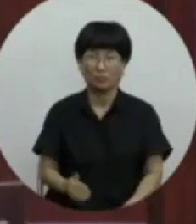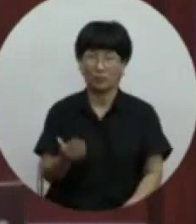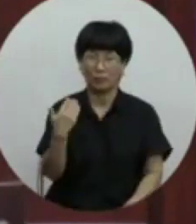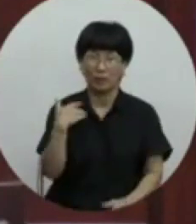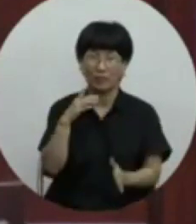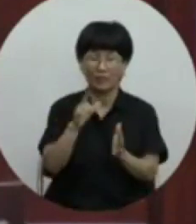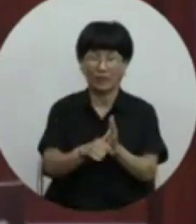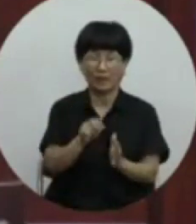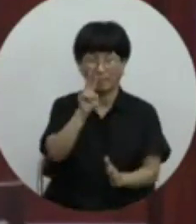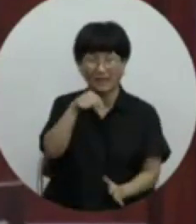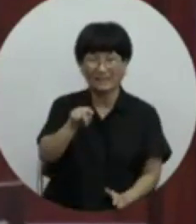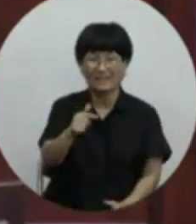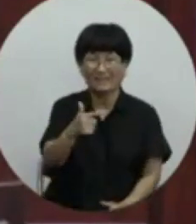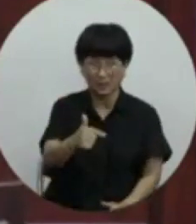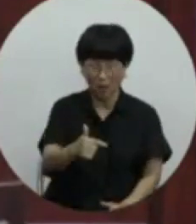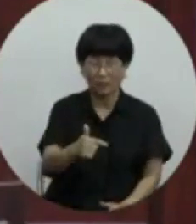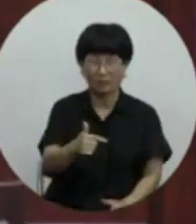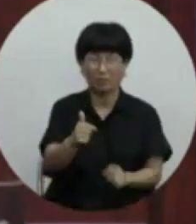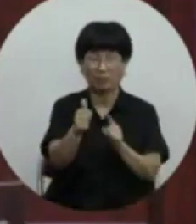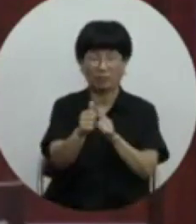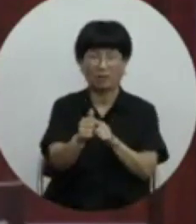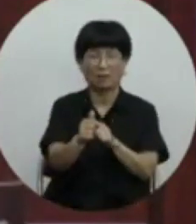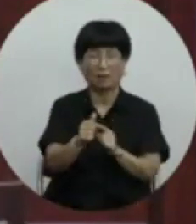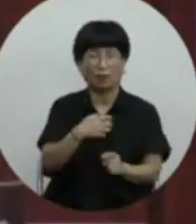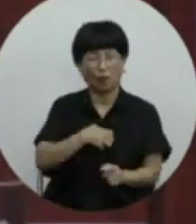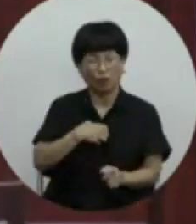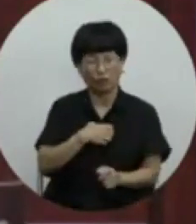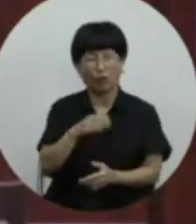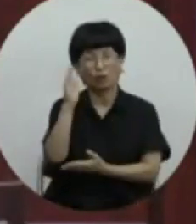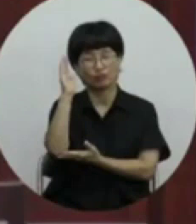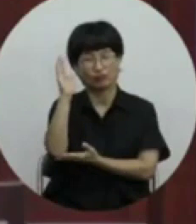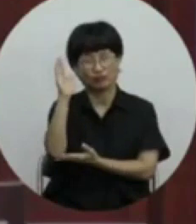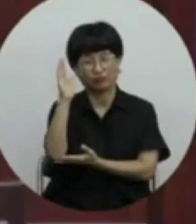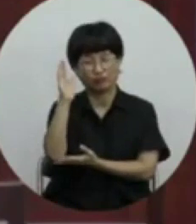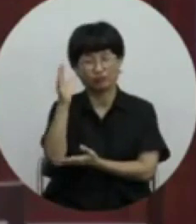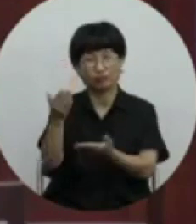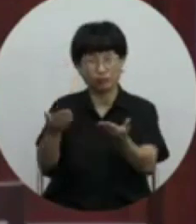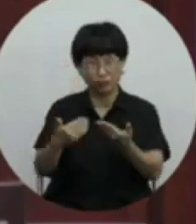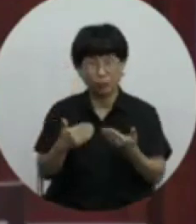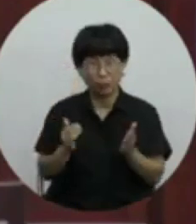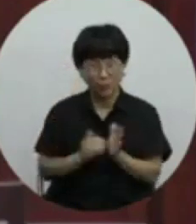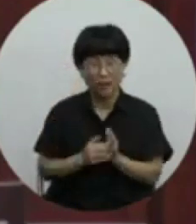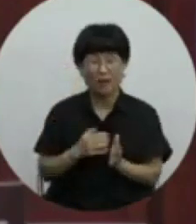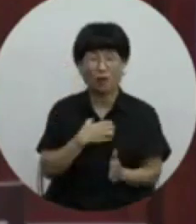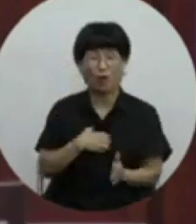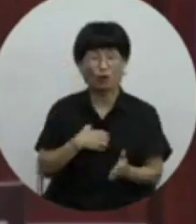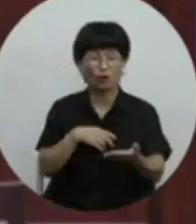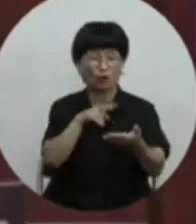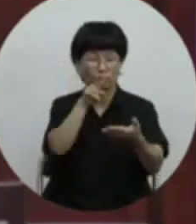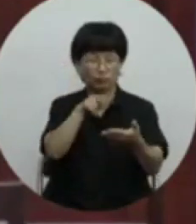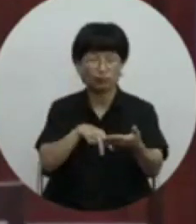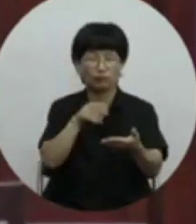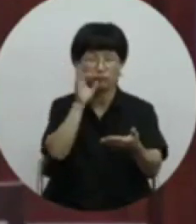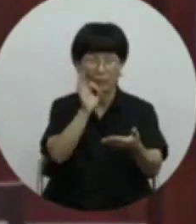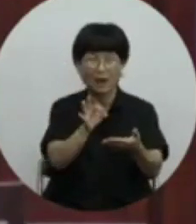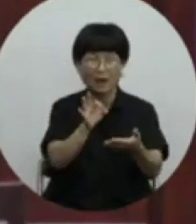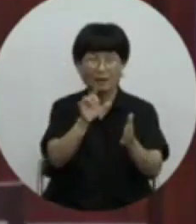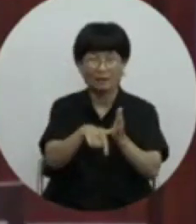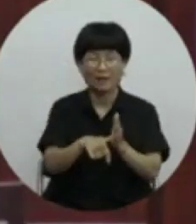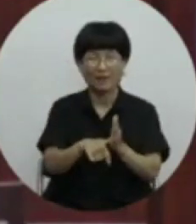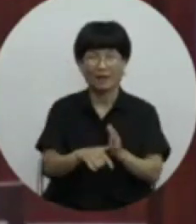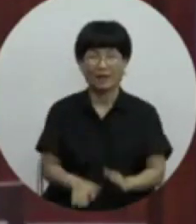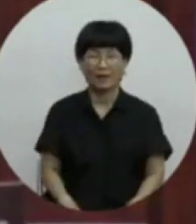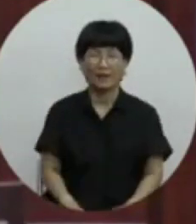박시선 의원께서 여러 가지 걱정을 말씀하셨습니다. 걱정한 내용을 보면은